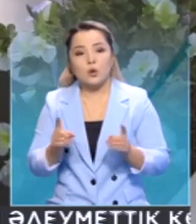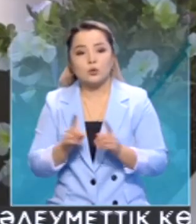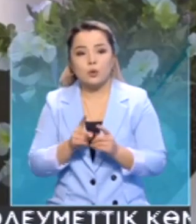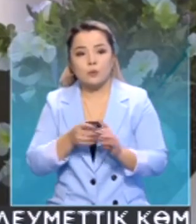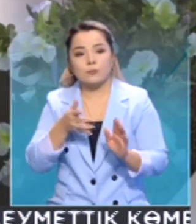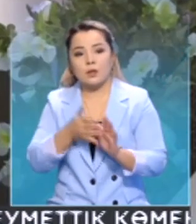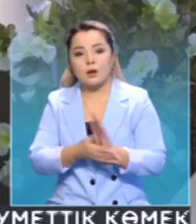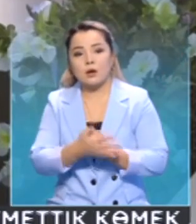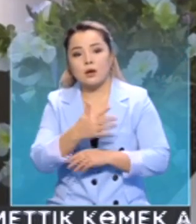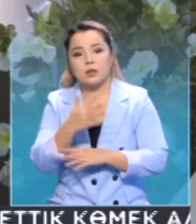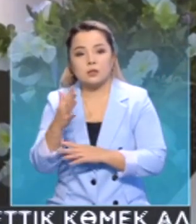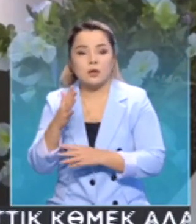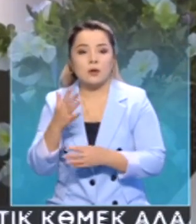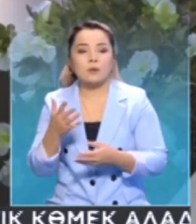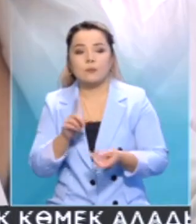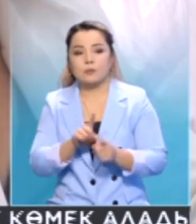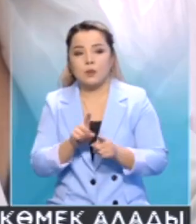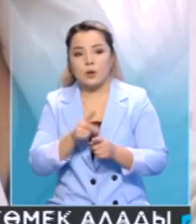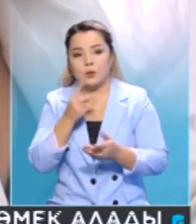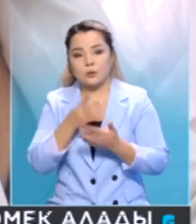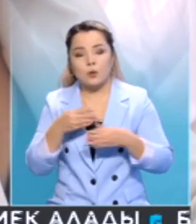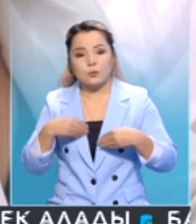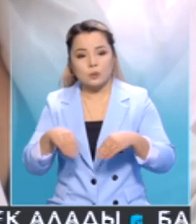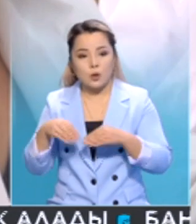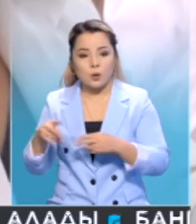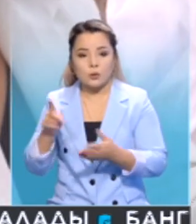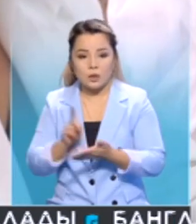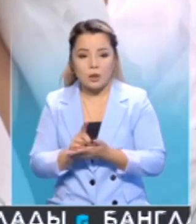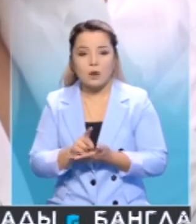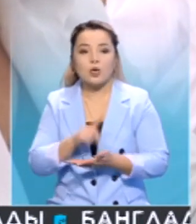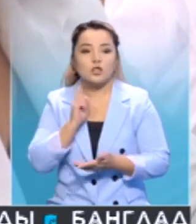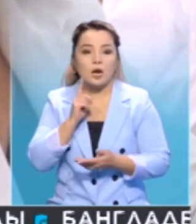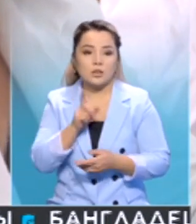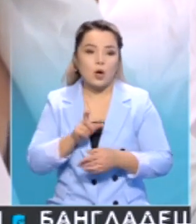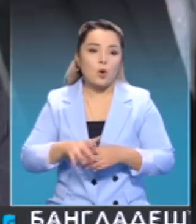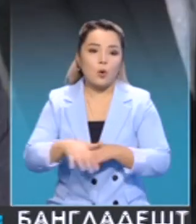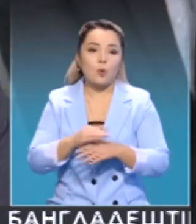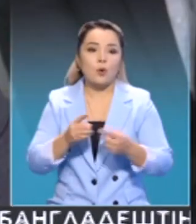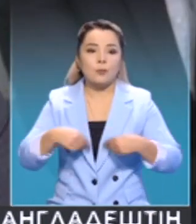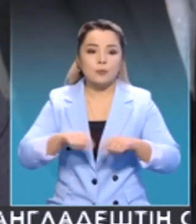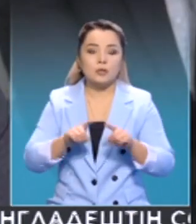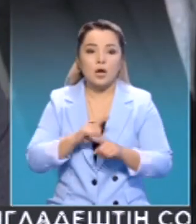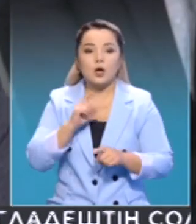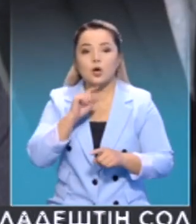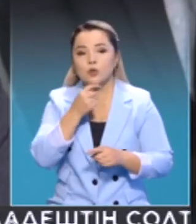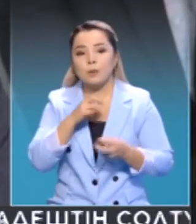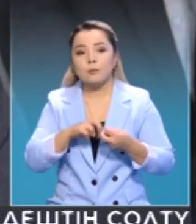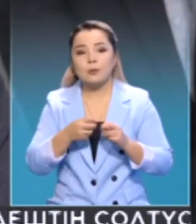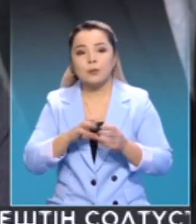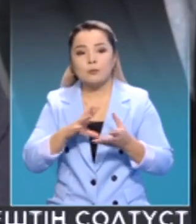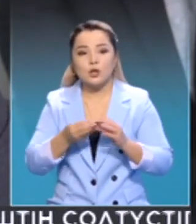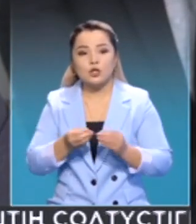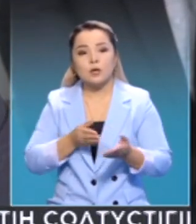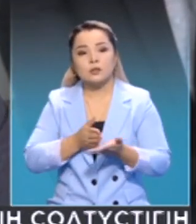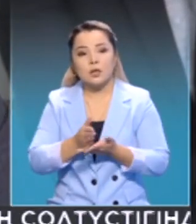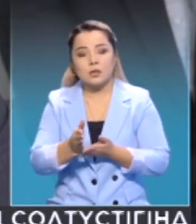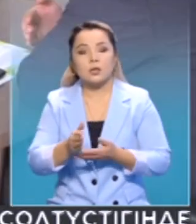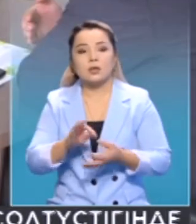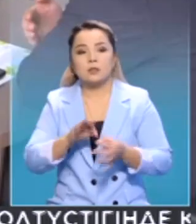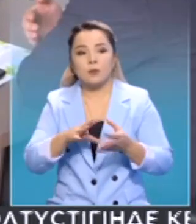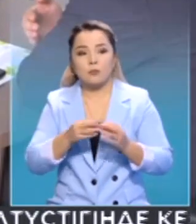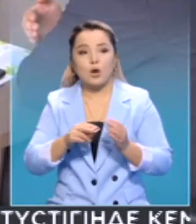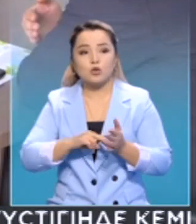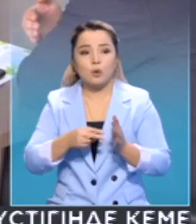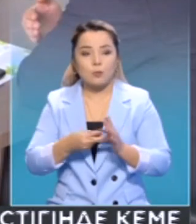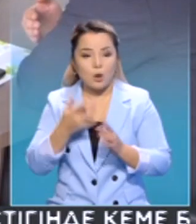отырғызу. Тұрақты даму және жер қоры жастары қоғамдық бірлестігі экологиялық, әлеуметтік, экономикалық проблемаларды шешуге бағытталған жобаларды